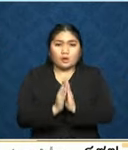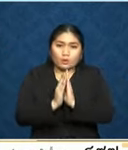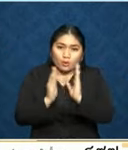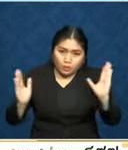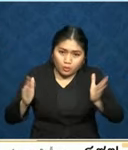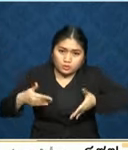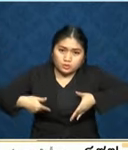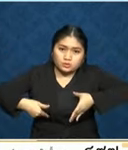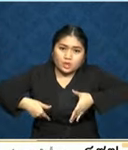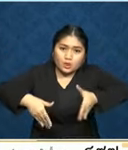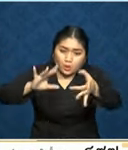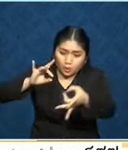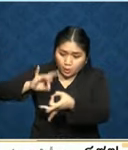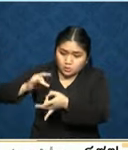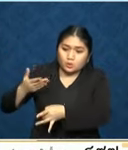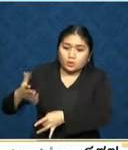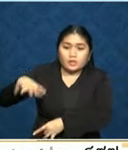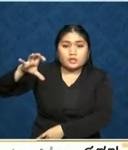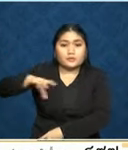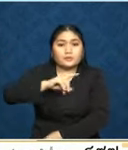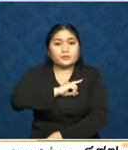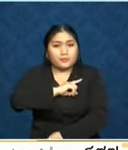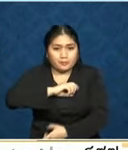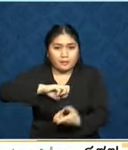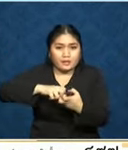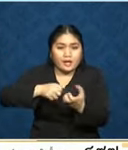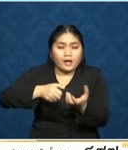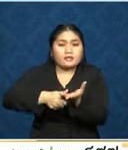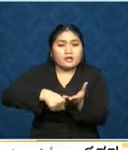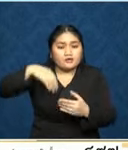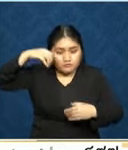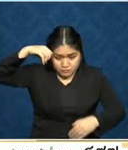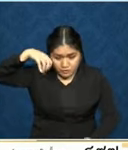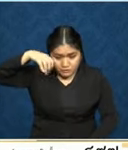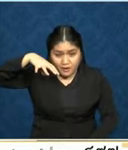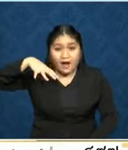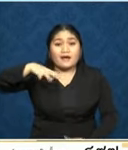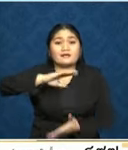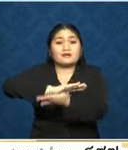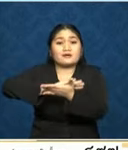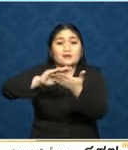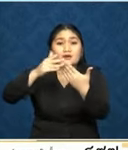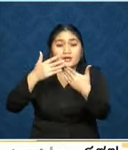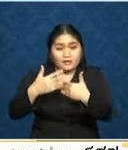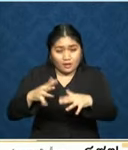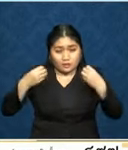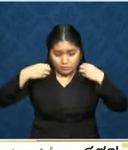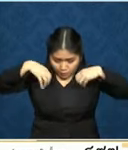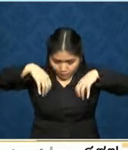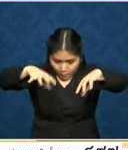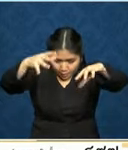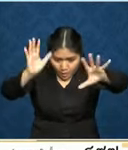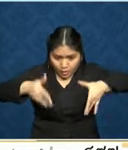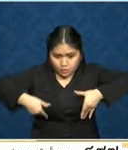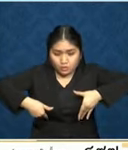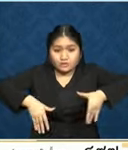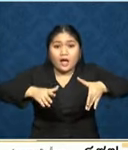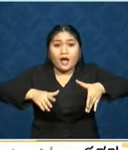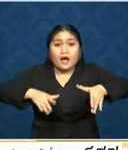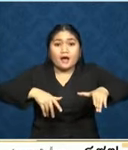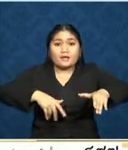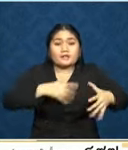แขวงทางหลวงสุโขทัยที่ไปแก้ปัญหาไฟฟ้าไม่ส่องสว่างได้เรียบร้อยแล้วรวมทั้งสร้างทางม้าลาย